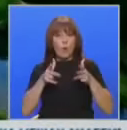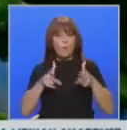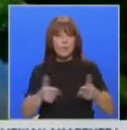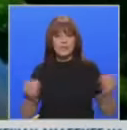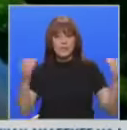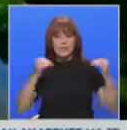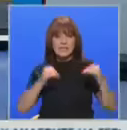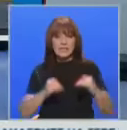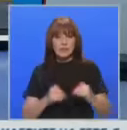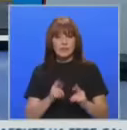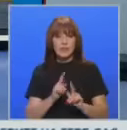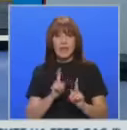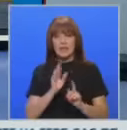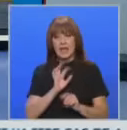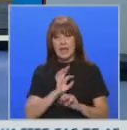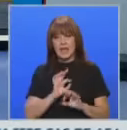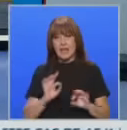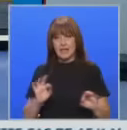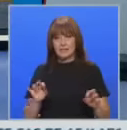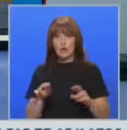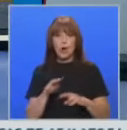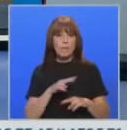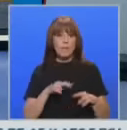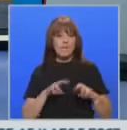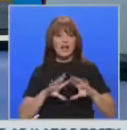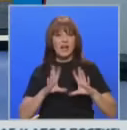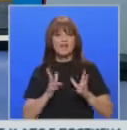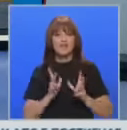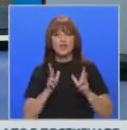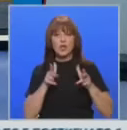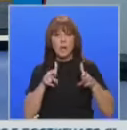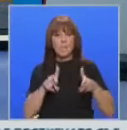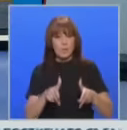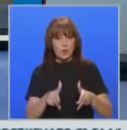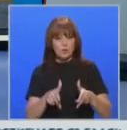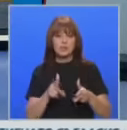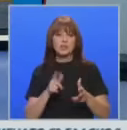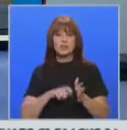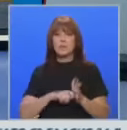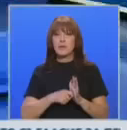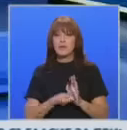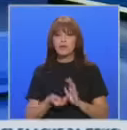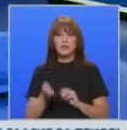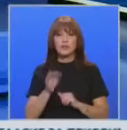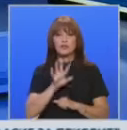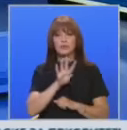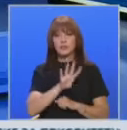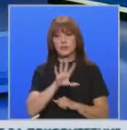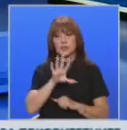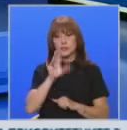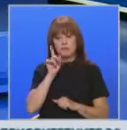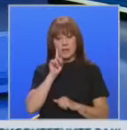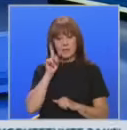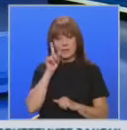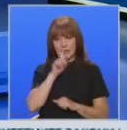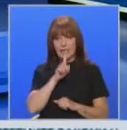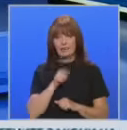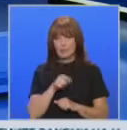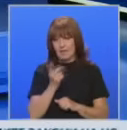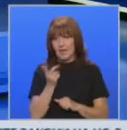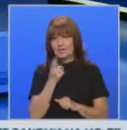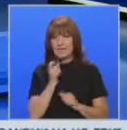е ясно. Проверката на всички мостове в страната, разпоредена от премиера, ще приключи след 45 дни. Това е за